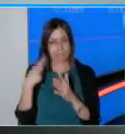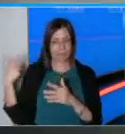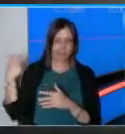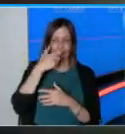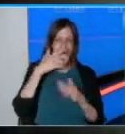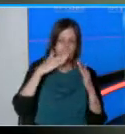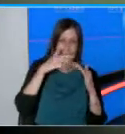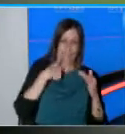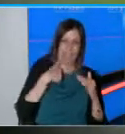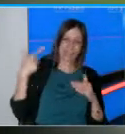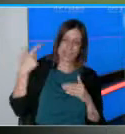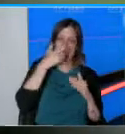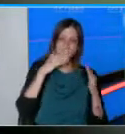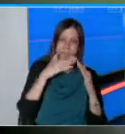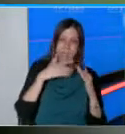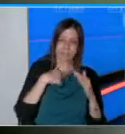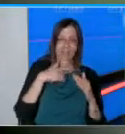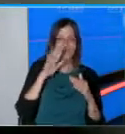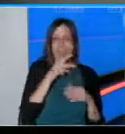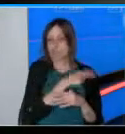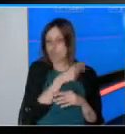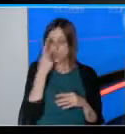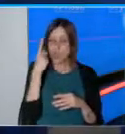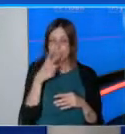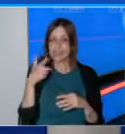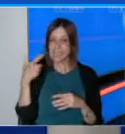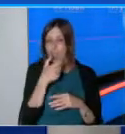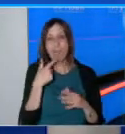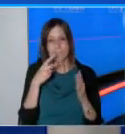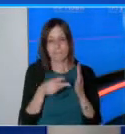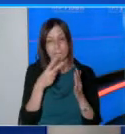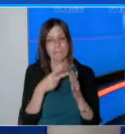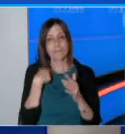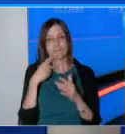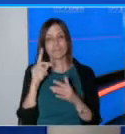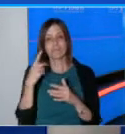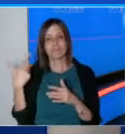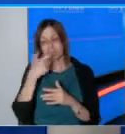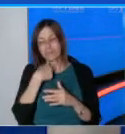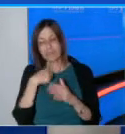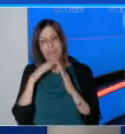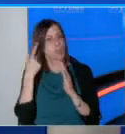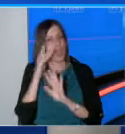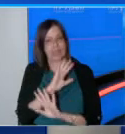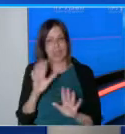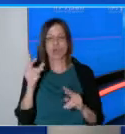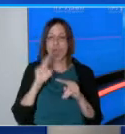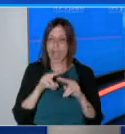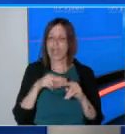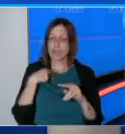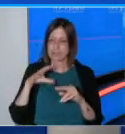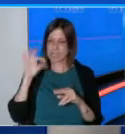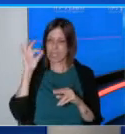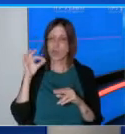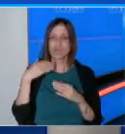הבית. ירו על הבית והמשטרה ידעו שירו על הבית. לנו מי ירה בבית לא היה ידוע, אחר כך זה גלי.